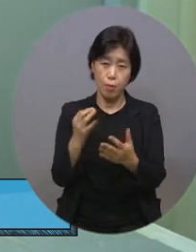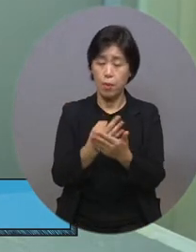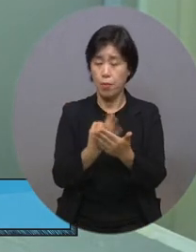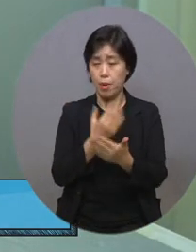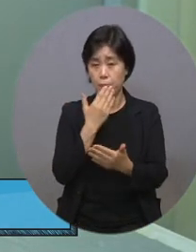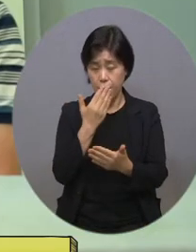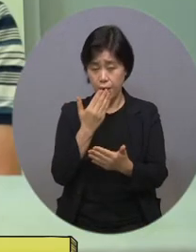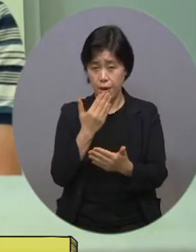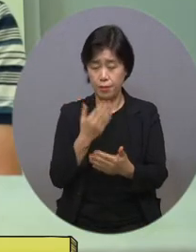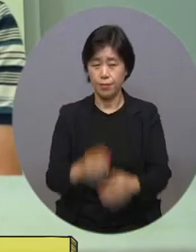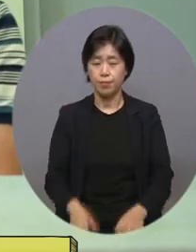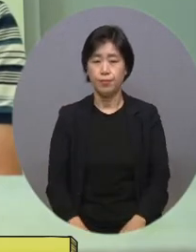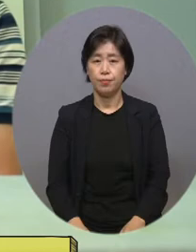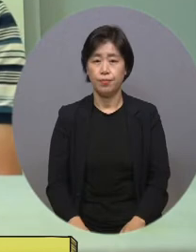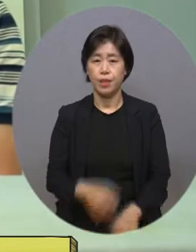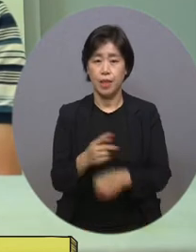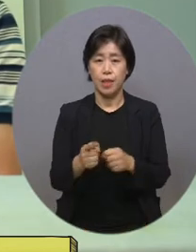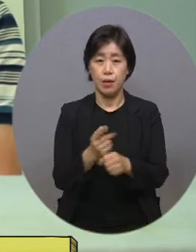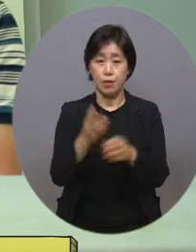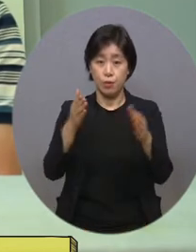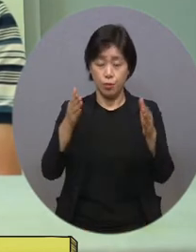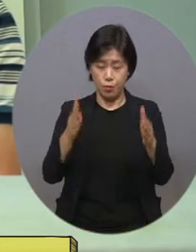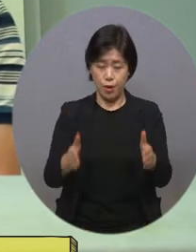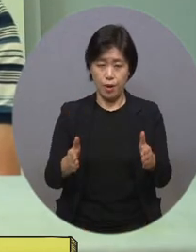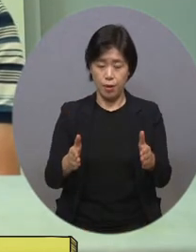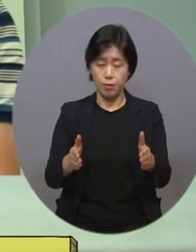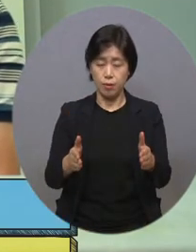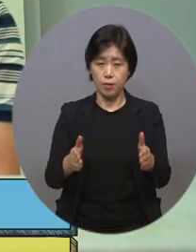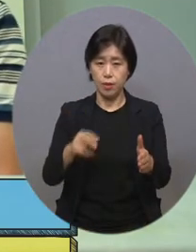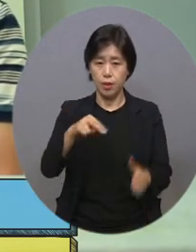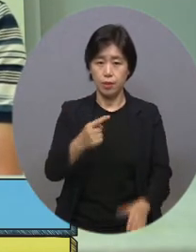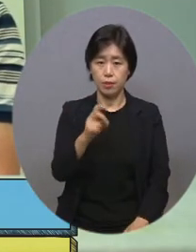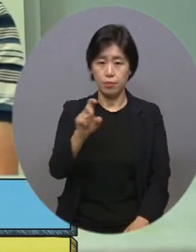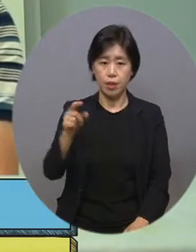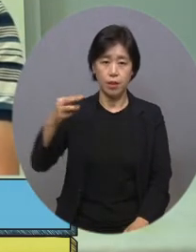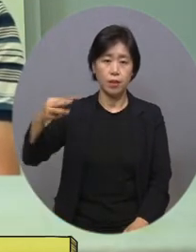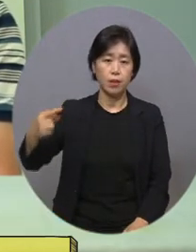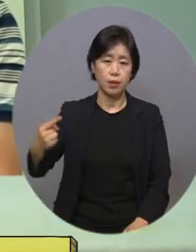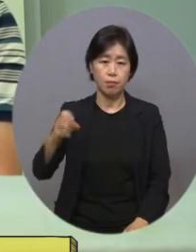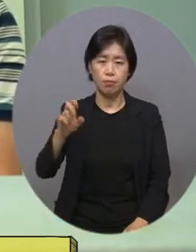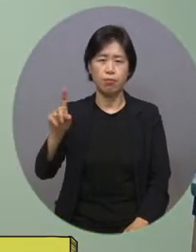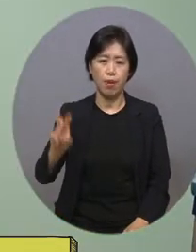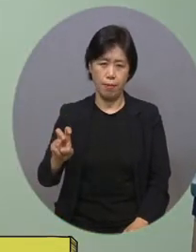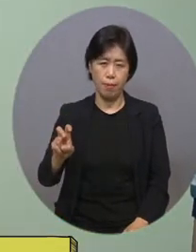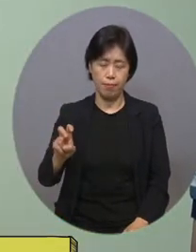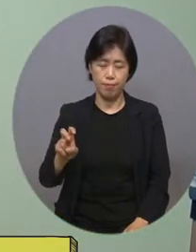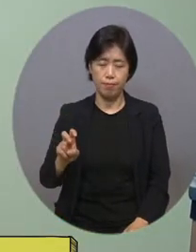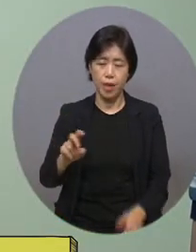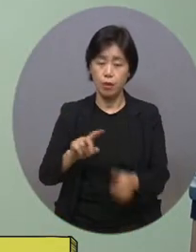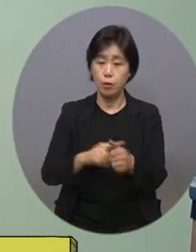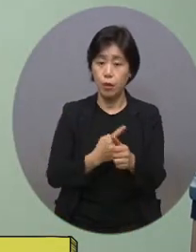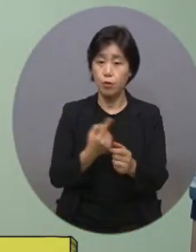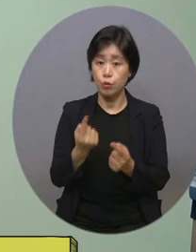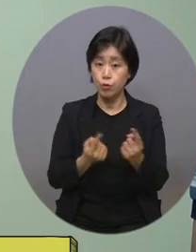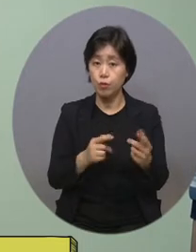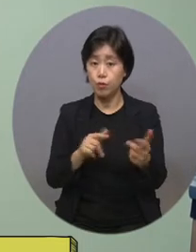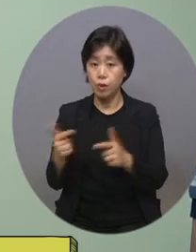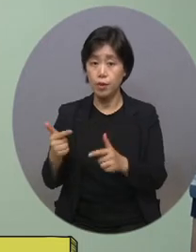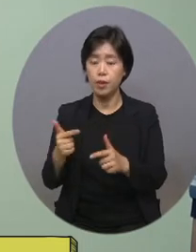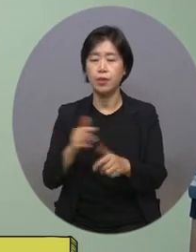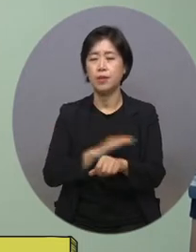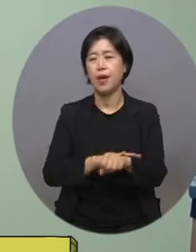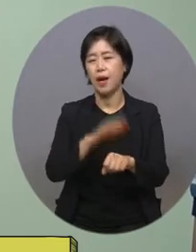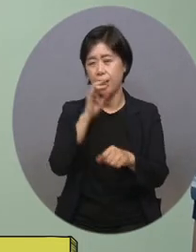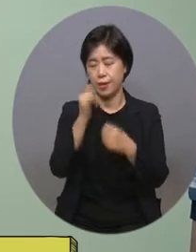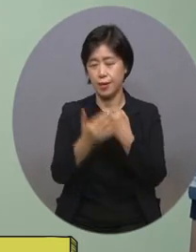재배되고 생산되고 있습니다. 1년 내내 스마트팜이라서 네. 이게 또 가능한 거네요. 네, 그렇습니다. 예. 근데 이제 1년 내내 최상의